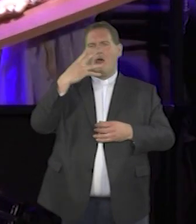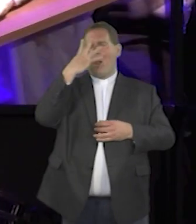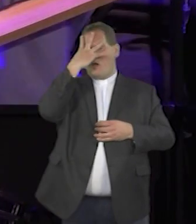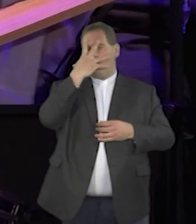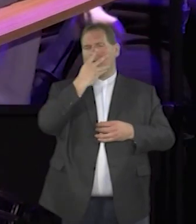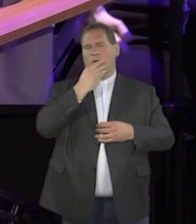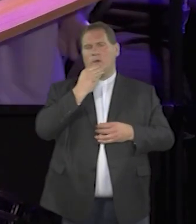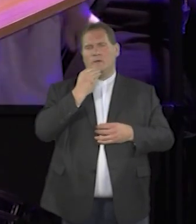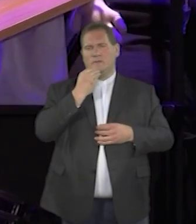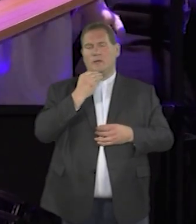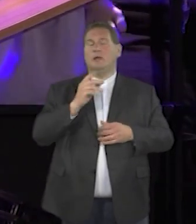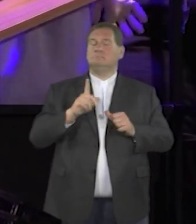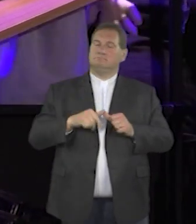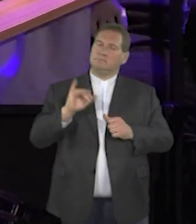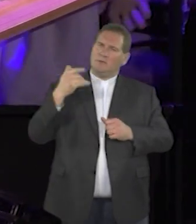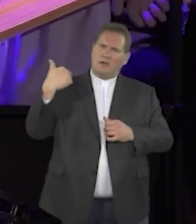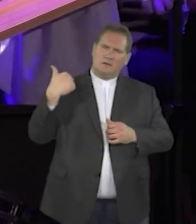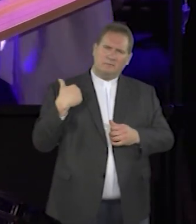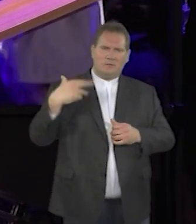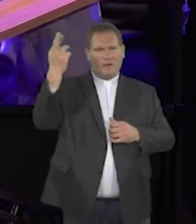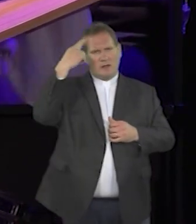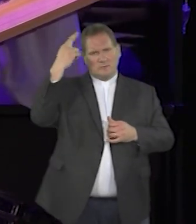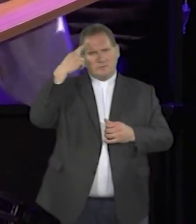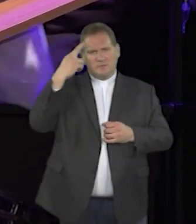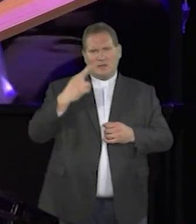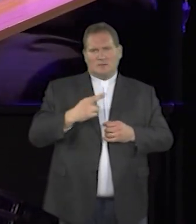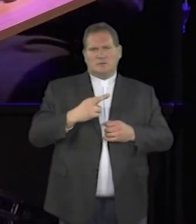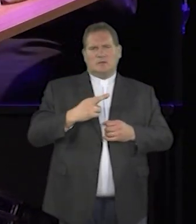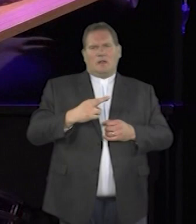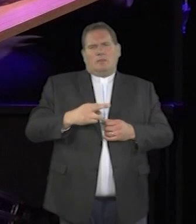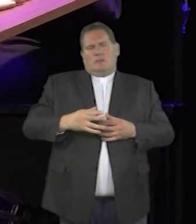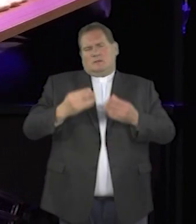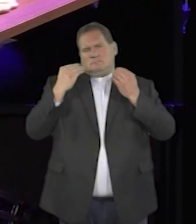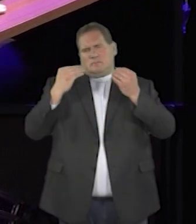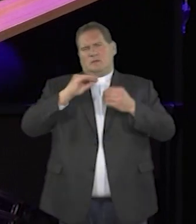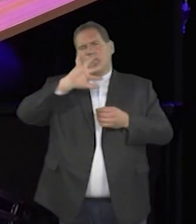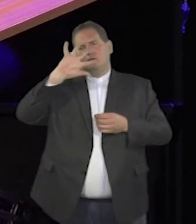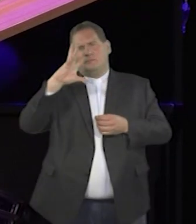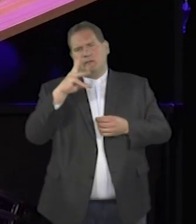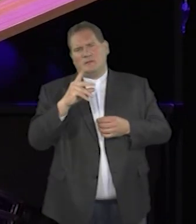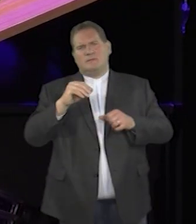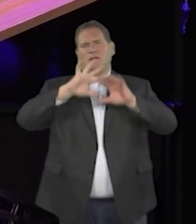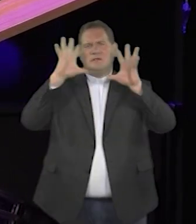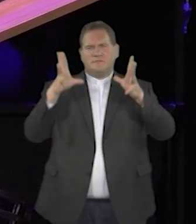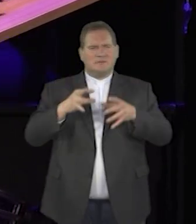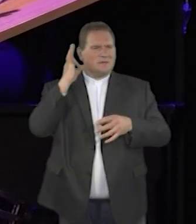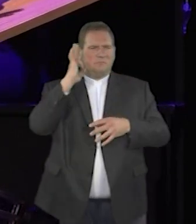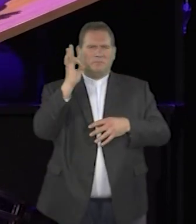urody. Ale jak była najrozumniejsza, najurodziwsza, tak ze wszystkich panien była